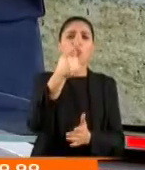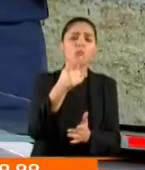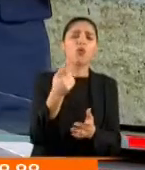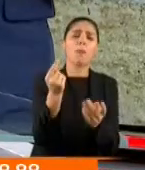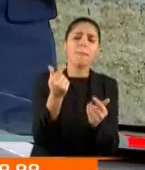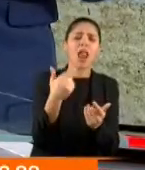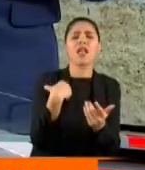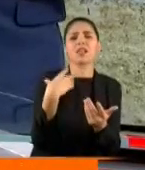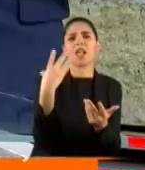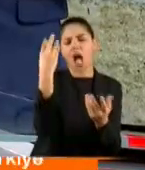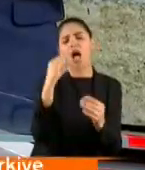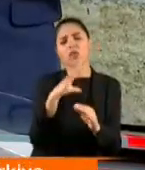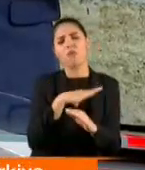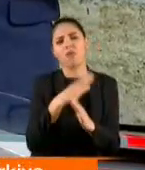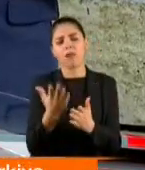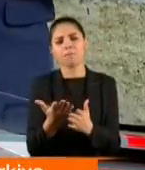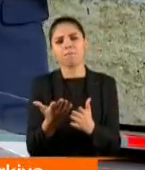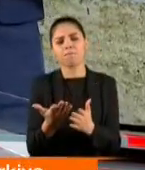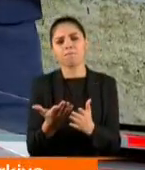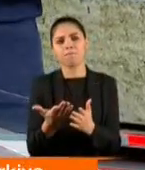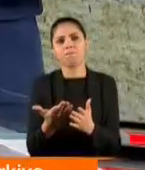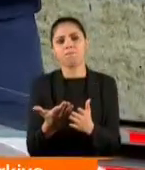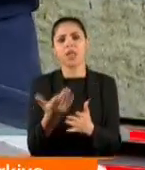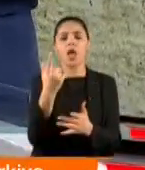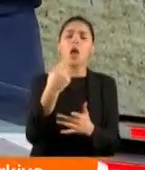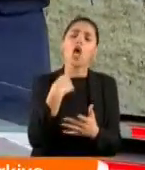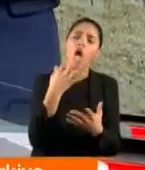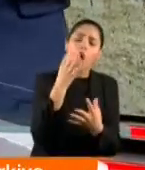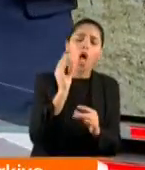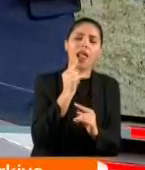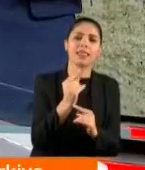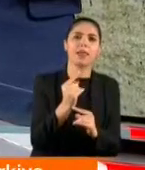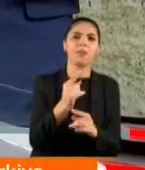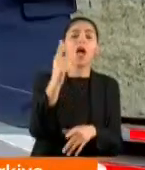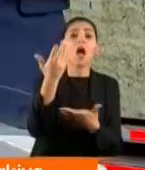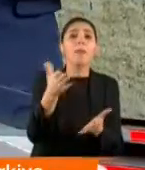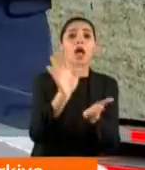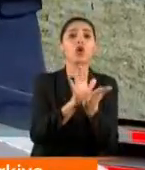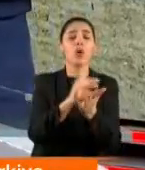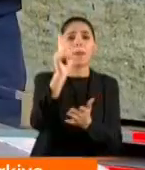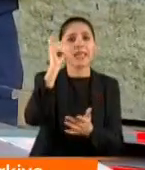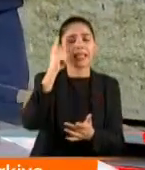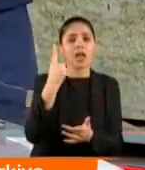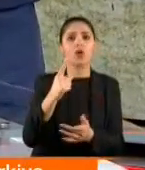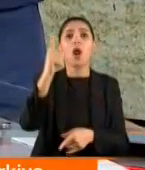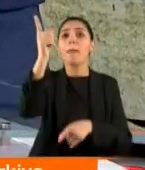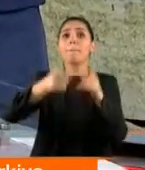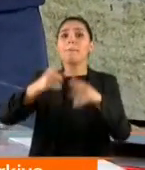dereceye kadar anlaşılabilir. Hani öyle diyelim. Ancak köpekler bir iddiaya göre birileri